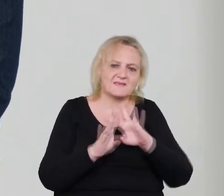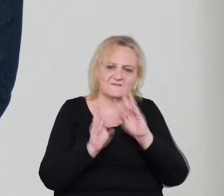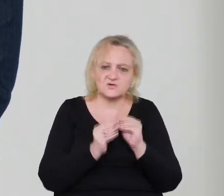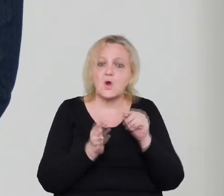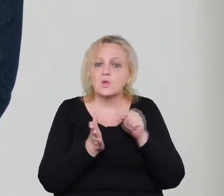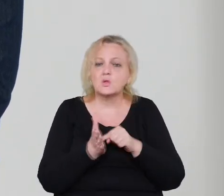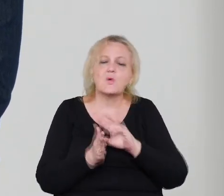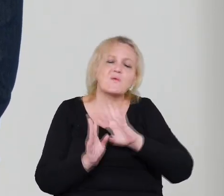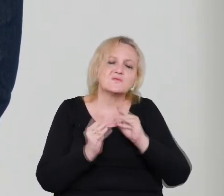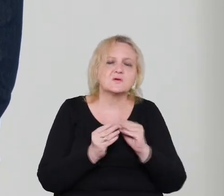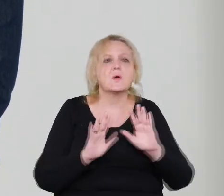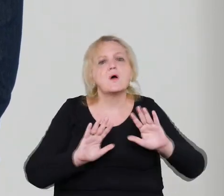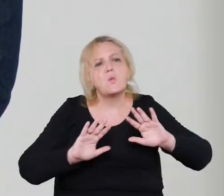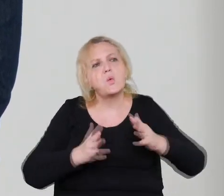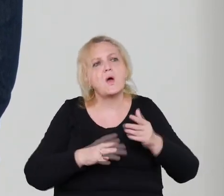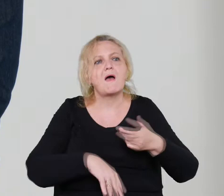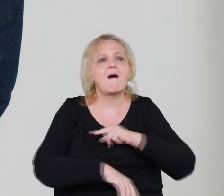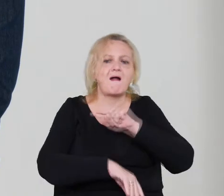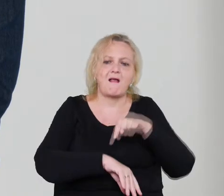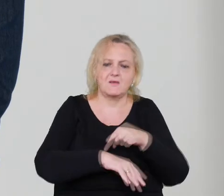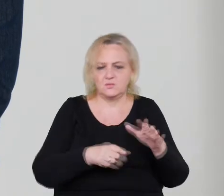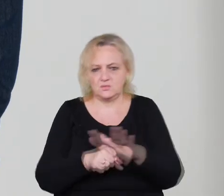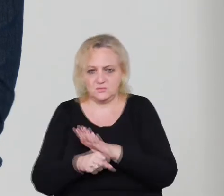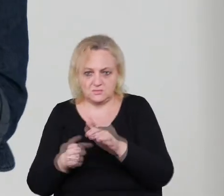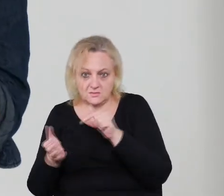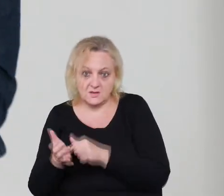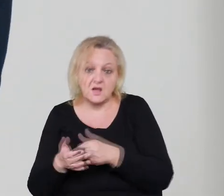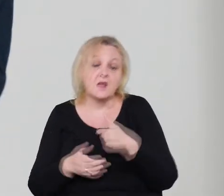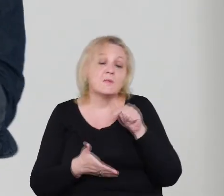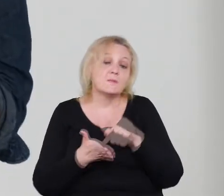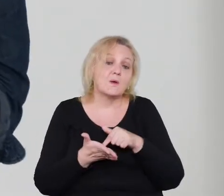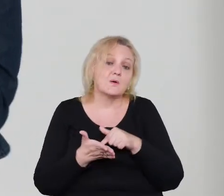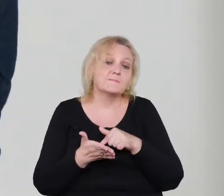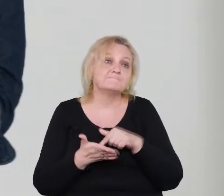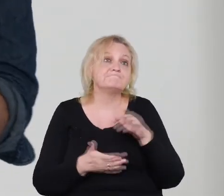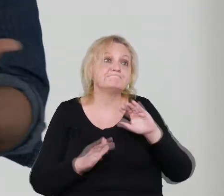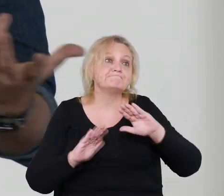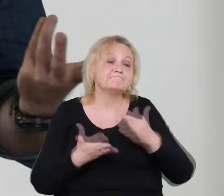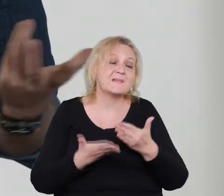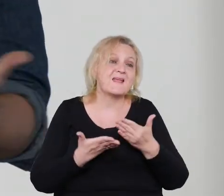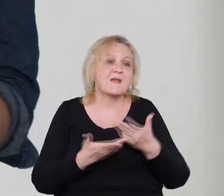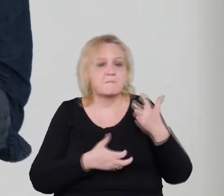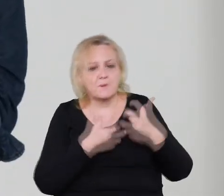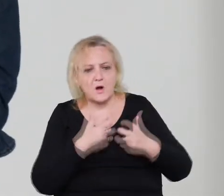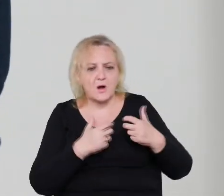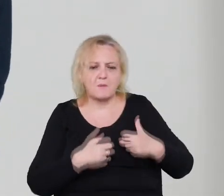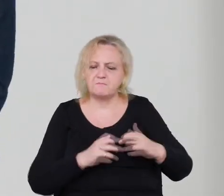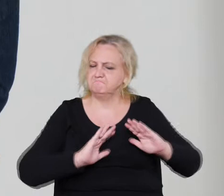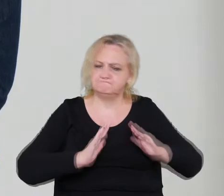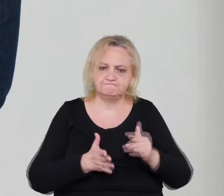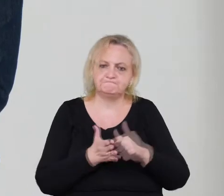taką lekcje odrobić jest mniej na tej linii bym powiedział takich zadr bo wiadomo że